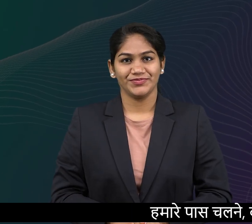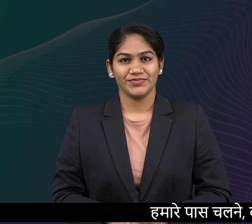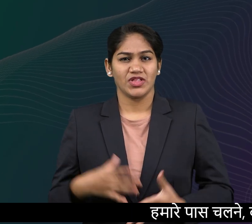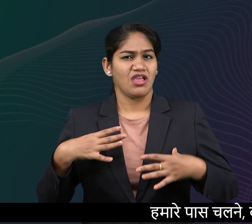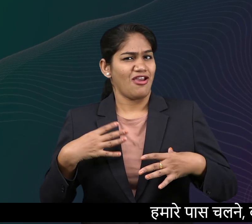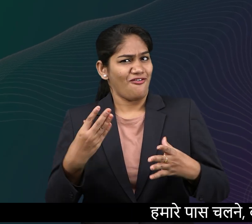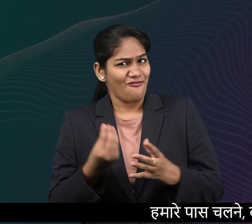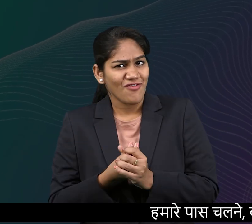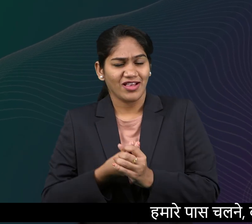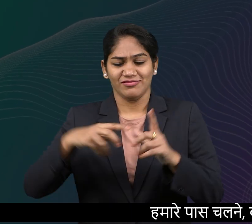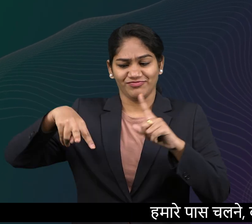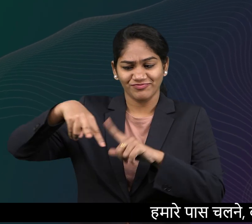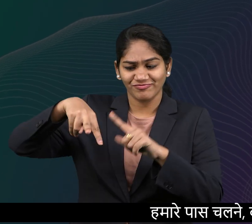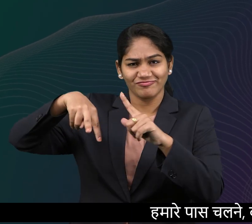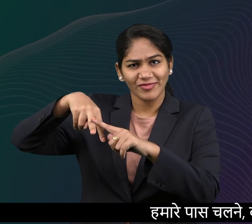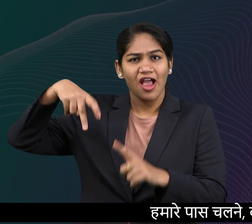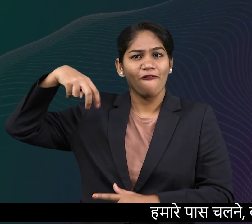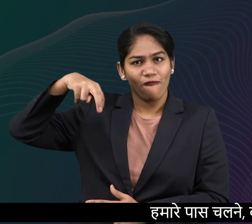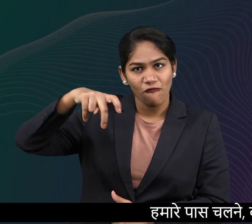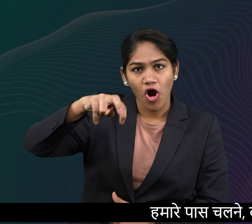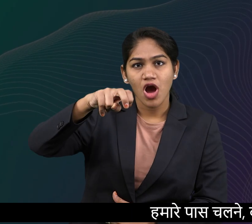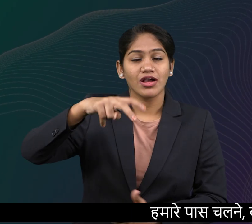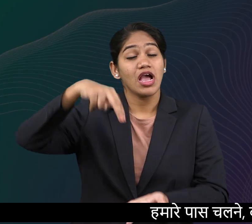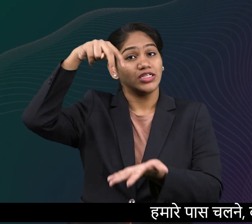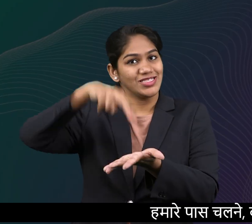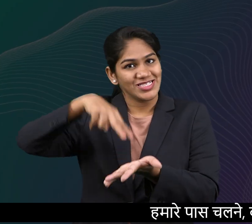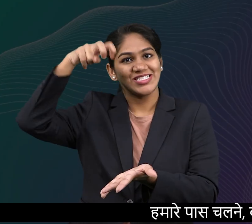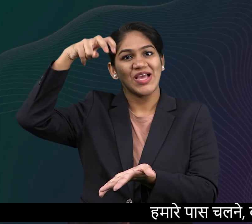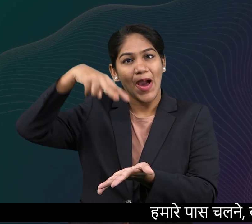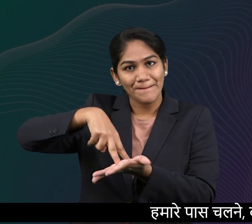हमारे पास चलने, कूदने और दौड़ने के लिए पैर है।